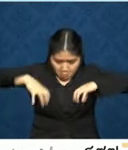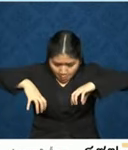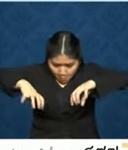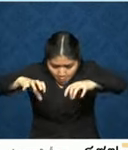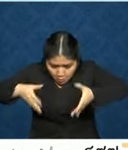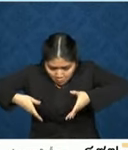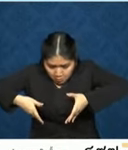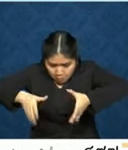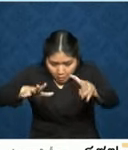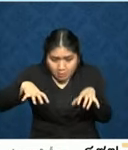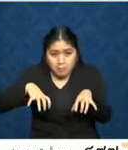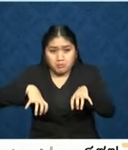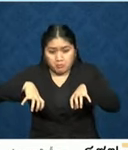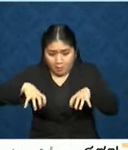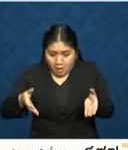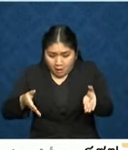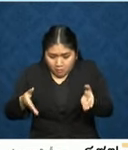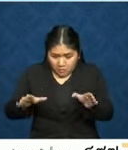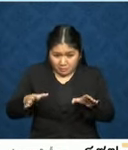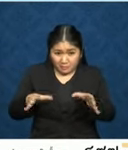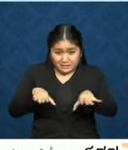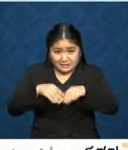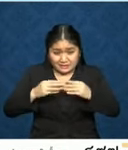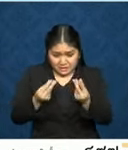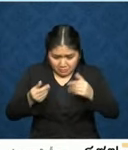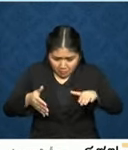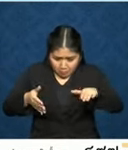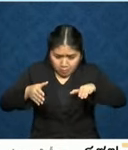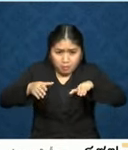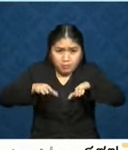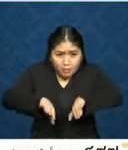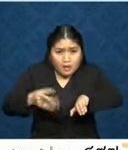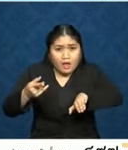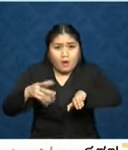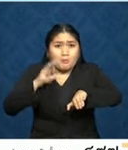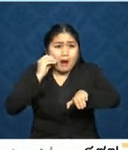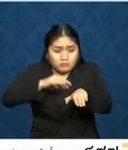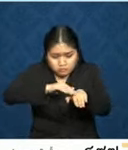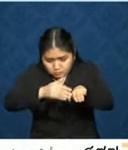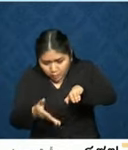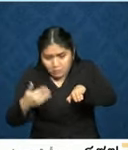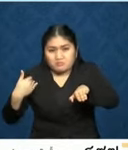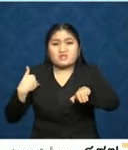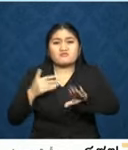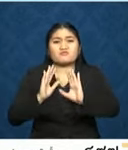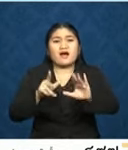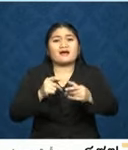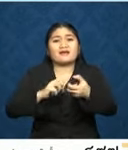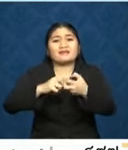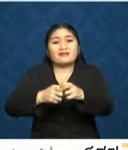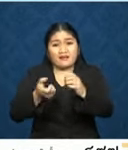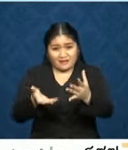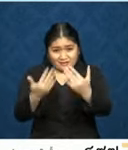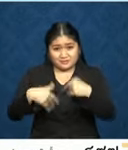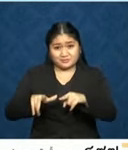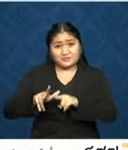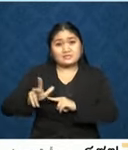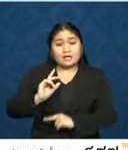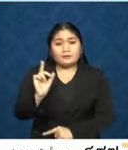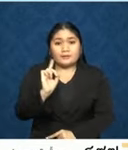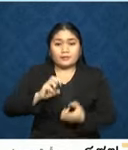แล้วค่ะท่านฝากท่านประธานด้วยนะคะเพื่อให้แก้ไขปัญหาให้กับพี่น้องประชาชนค่ะเรื่องที่3ค่ะขอให้ท่านประธานช่วยแก้